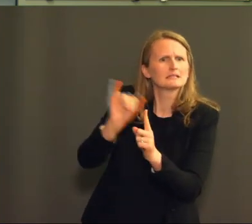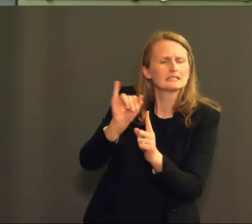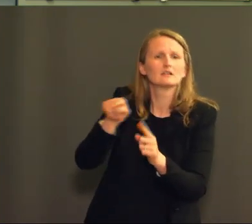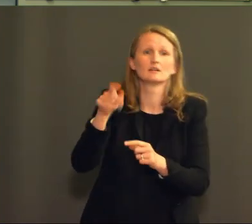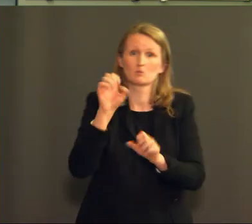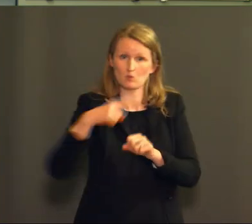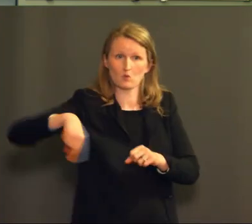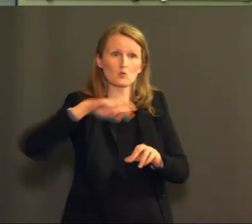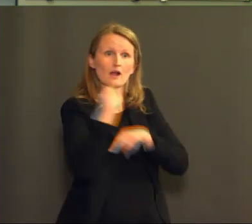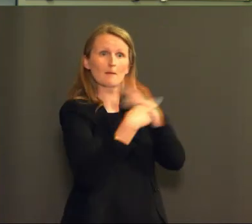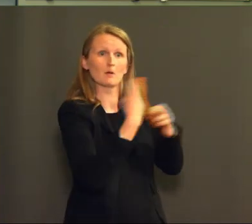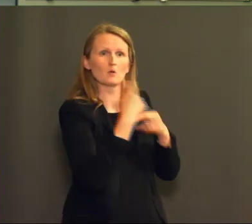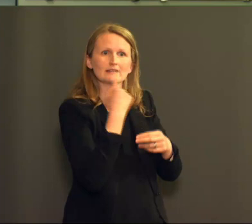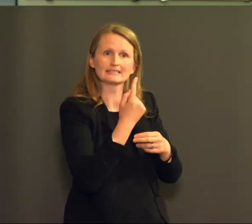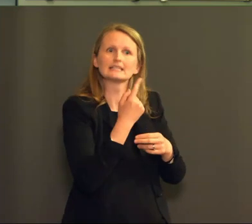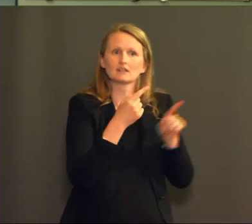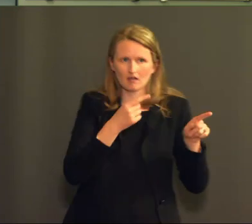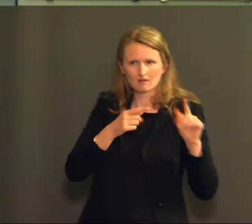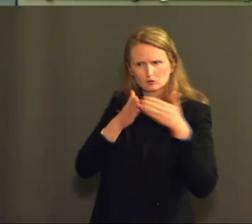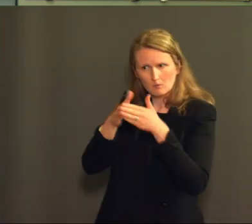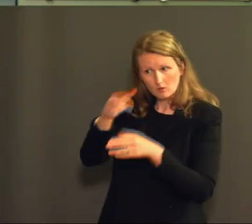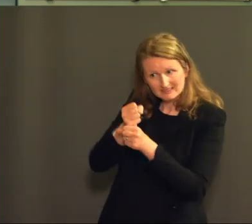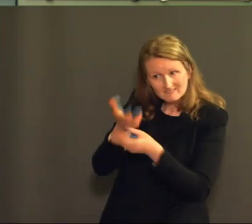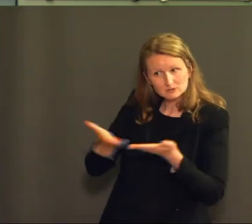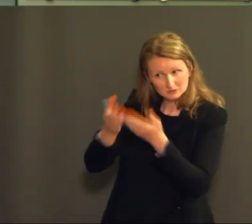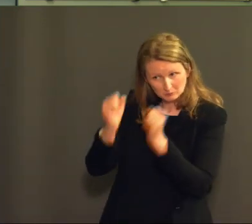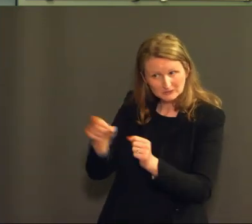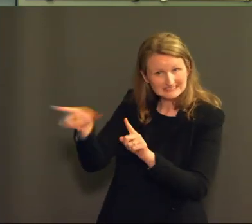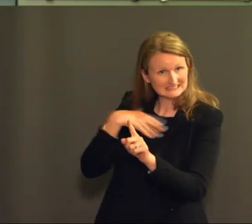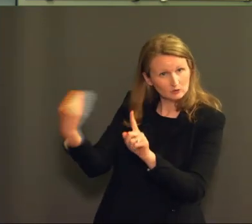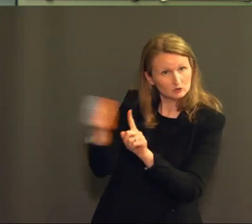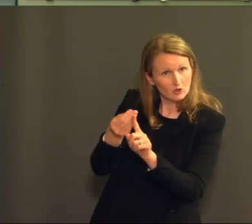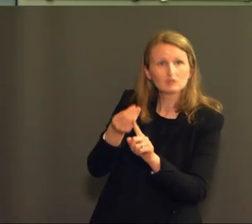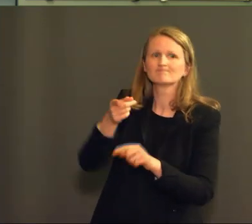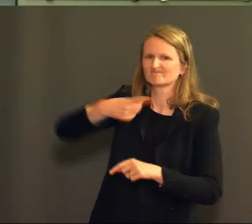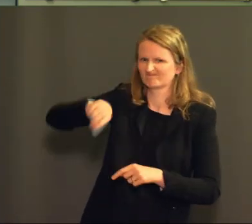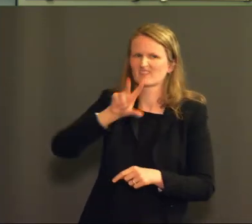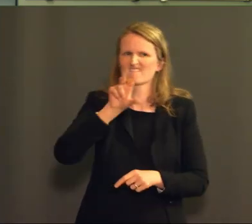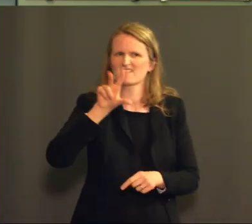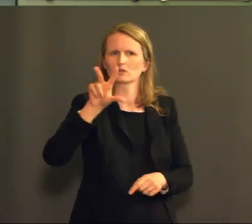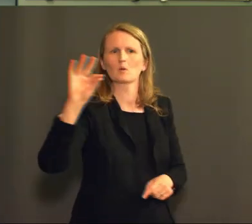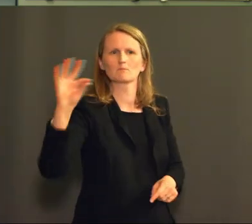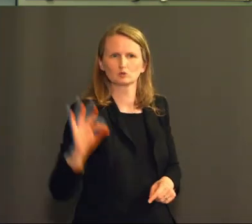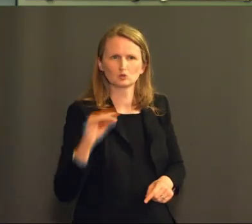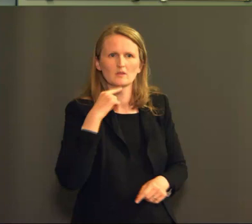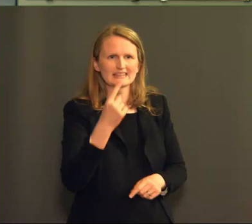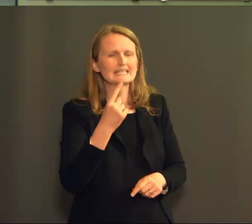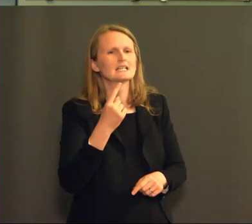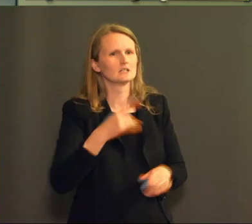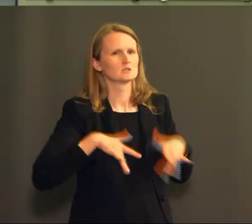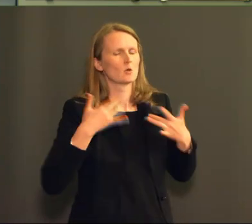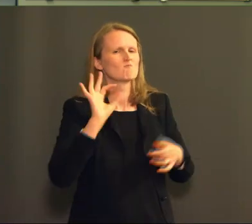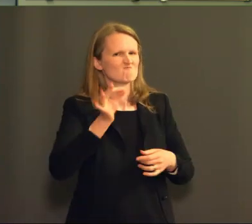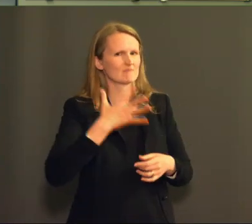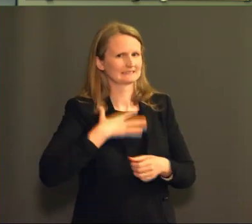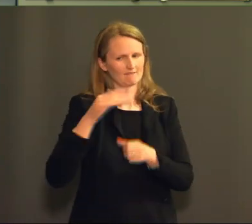ont répondu qu'elles ont été certainement ou probablement infectées au niveau de leur lieu de travail.